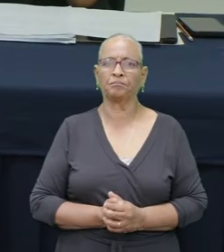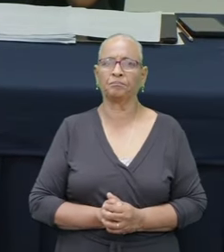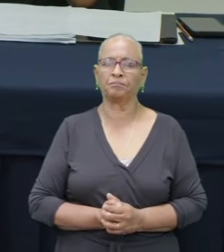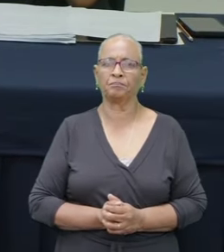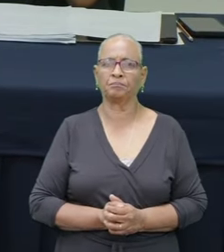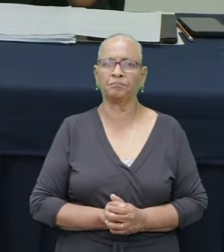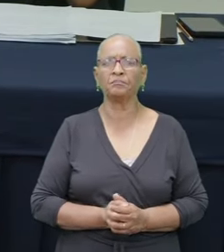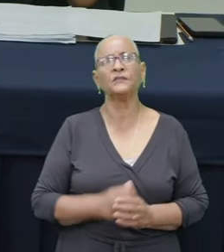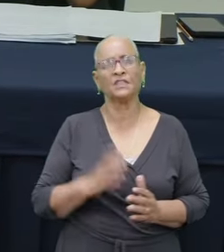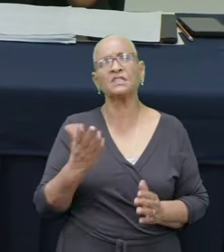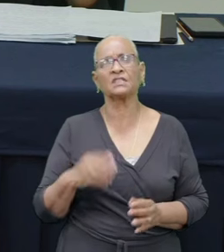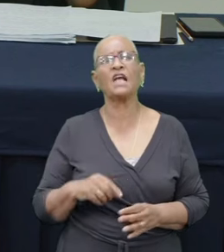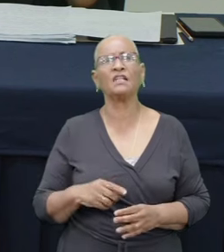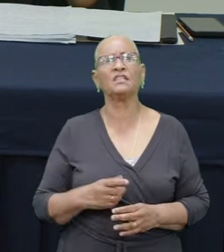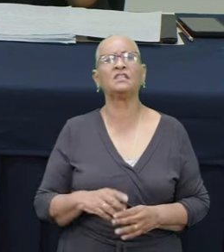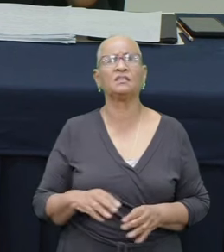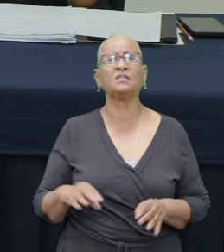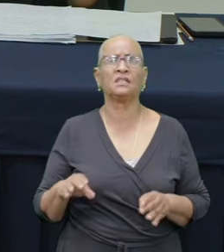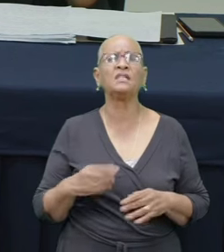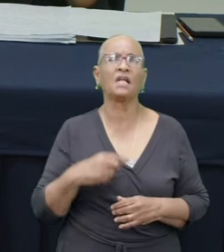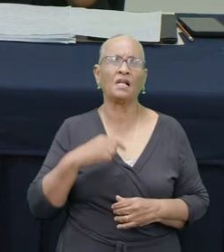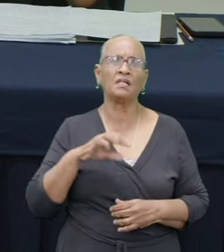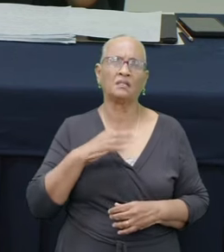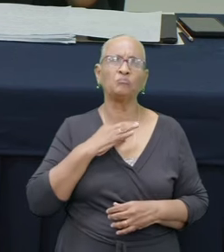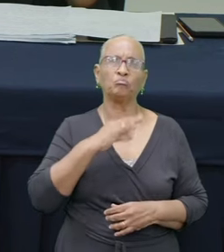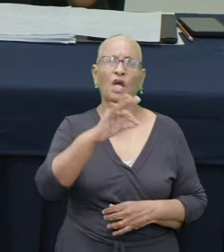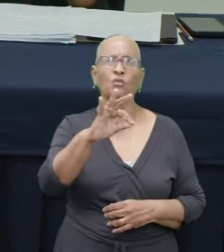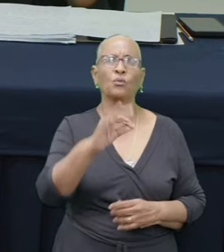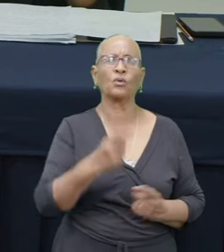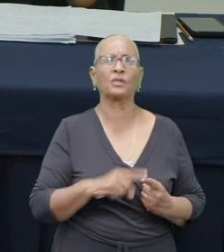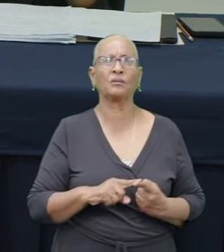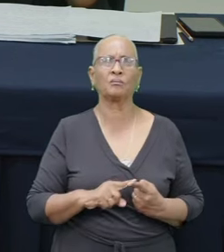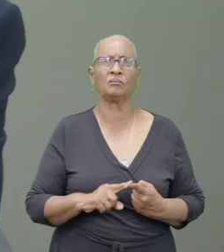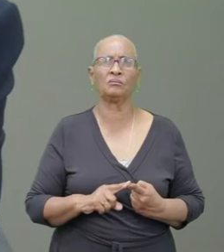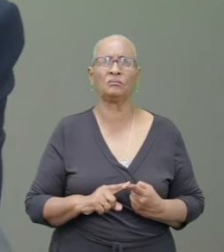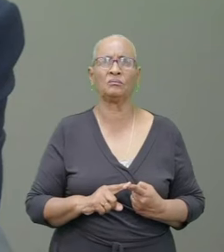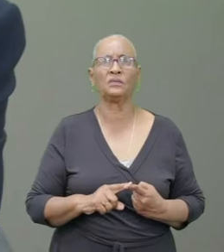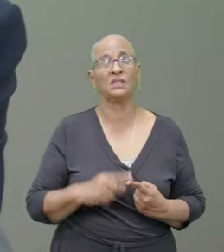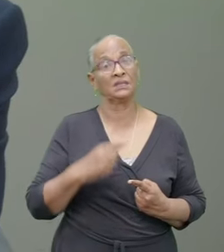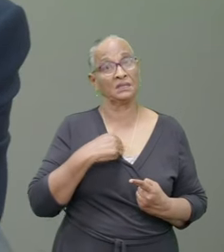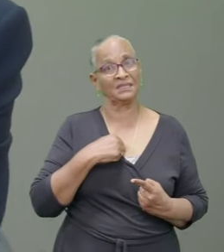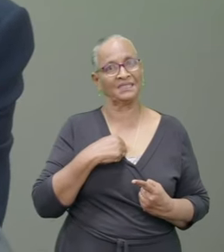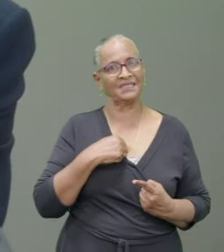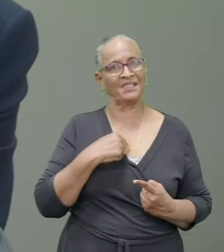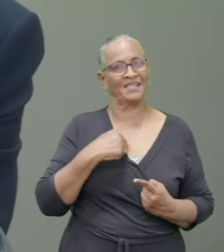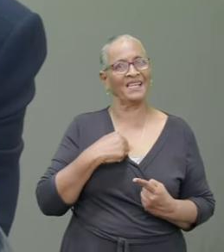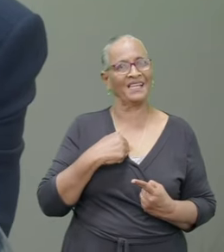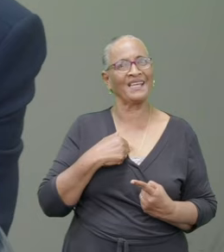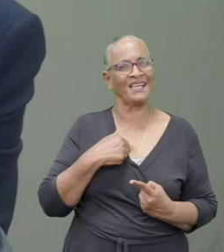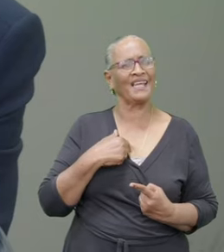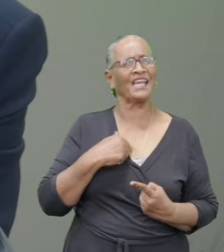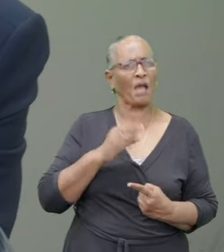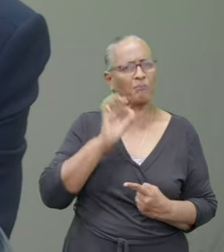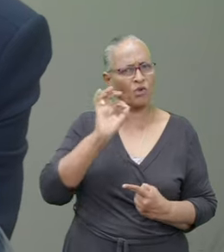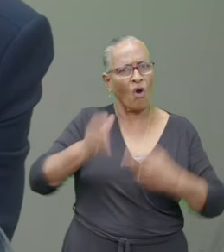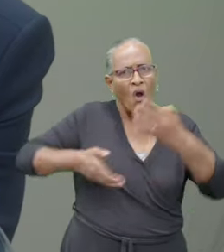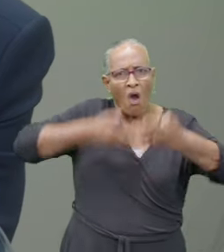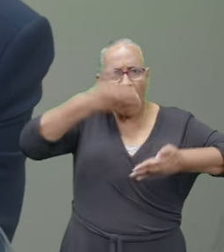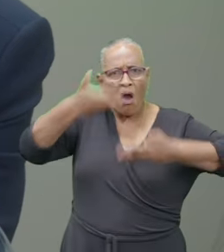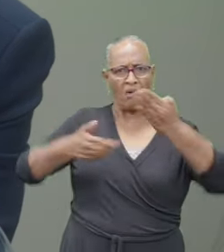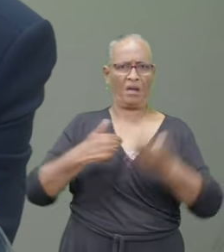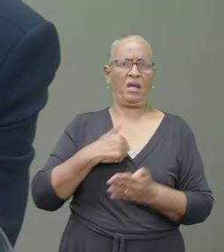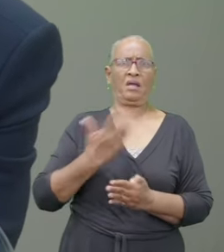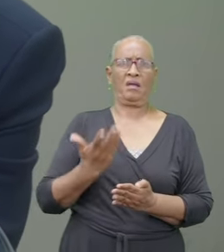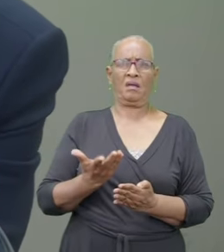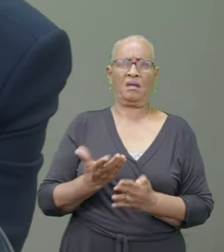Ik zal even gelijk ingaan op uw vragen. Ik denk dat u het op prijs zou stellen dat ik zo uitvoerig inging op de zaak. Want dat is het. Je